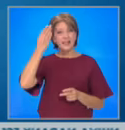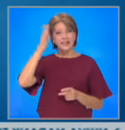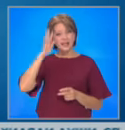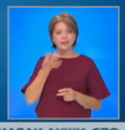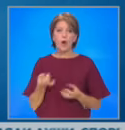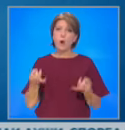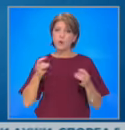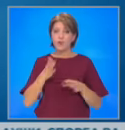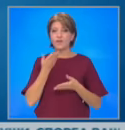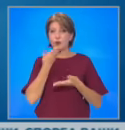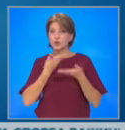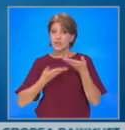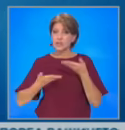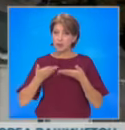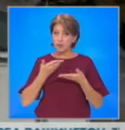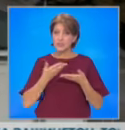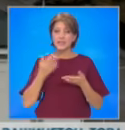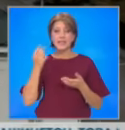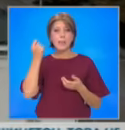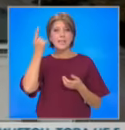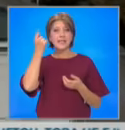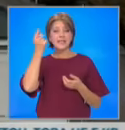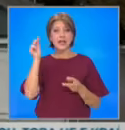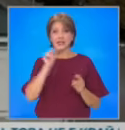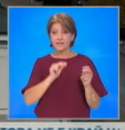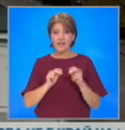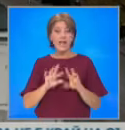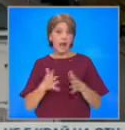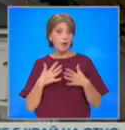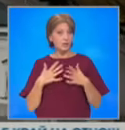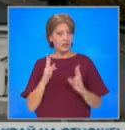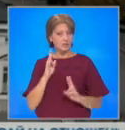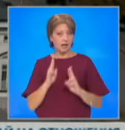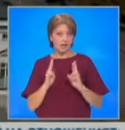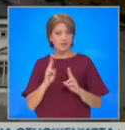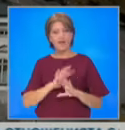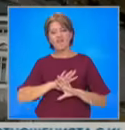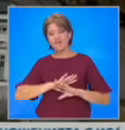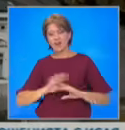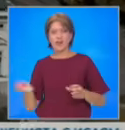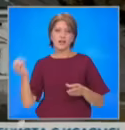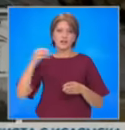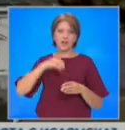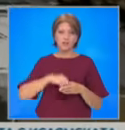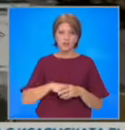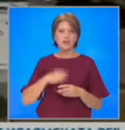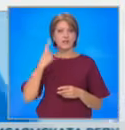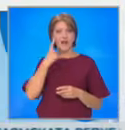бъде обсъдена утре на председателски съвет и ако се постигне съгласие, веднага ще бъде включено в дневния ред за тази